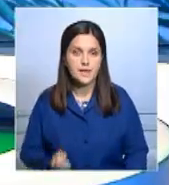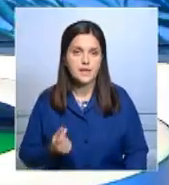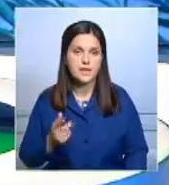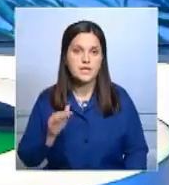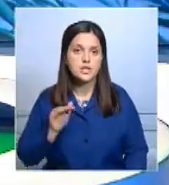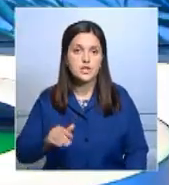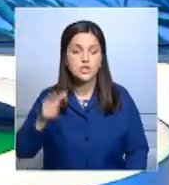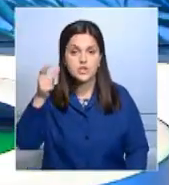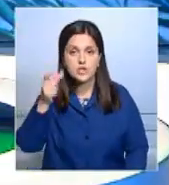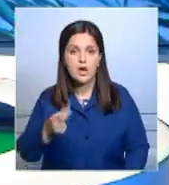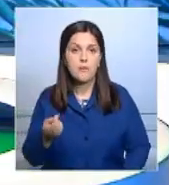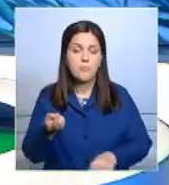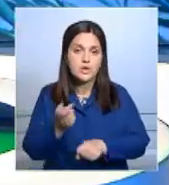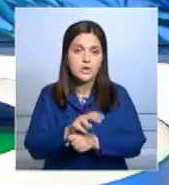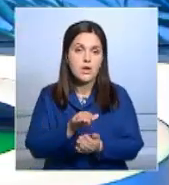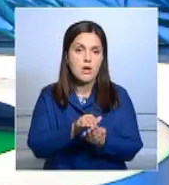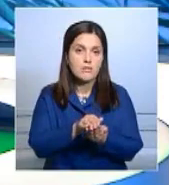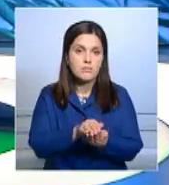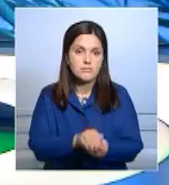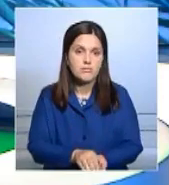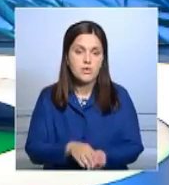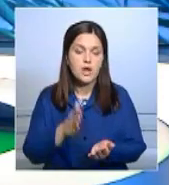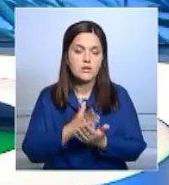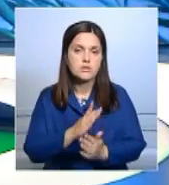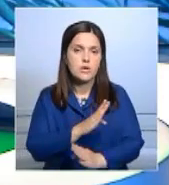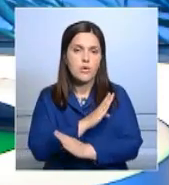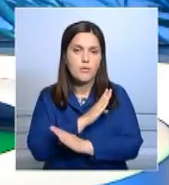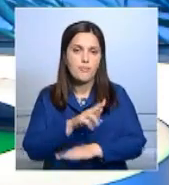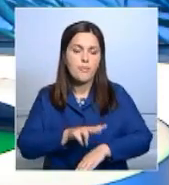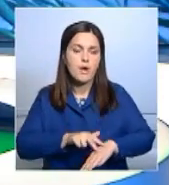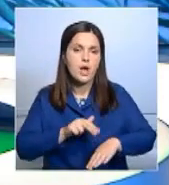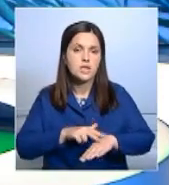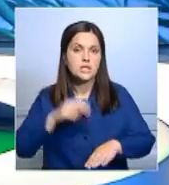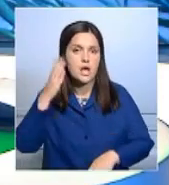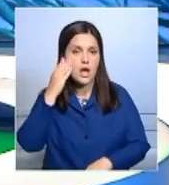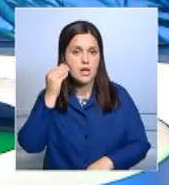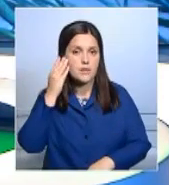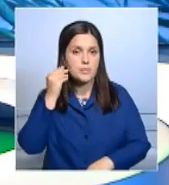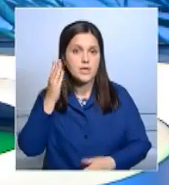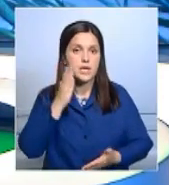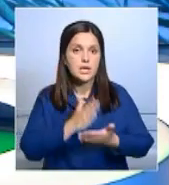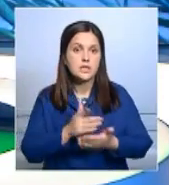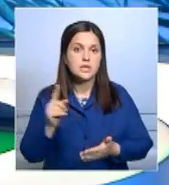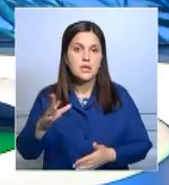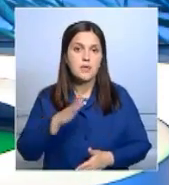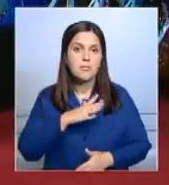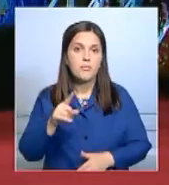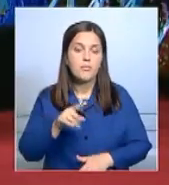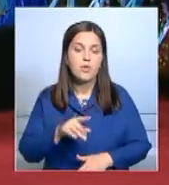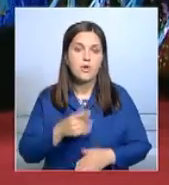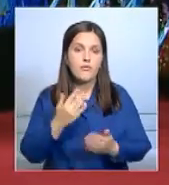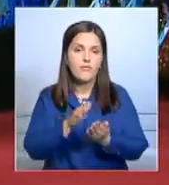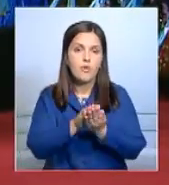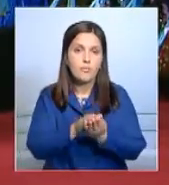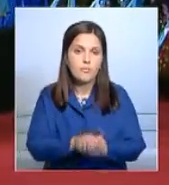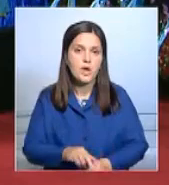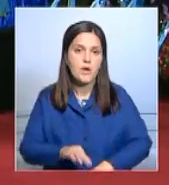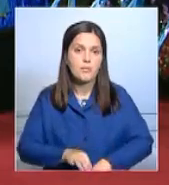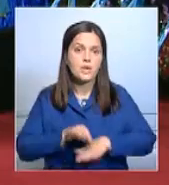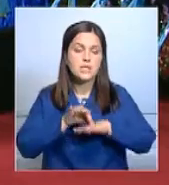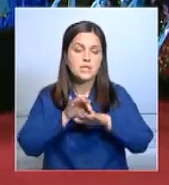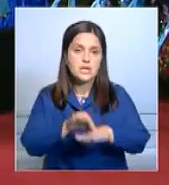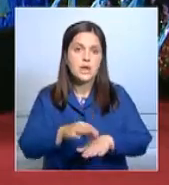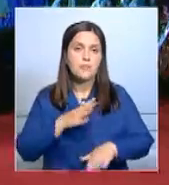Несколько тысяч человек пришли на церемонию прощания с погибшими сотрудниками полиции в Алматы. Представители власти, стражи порядка и